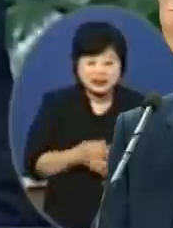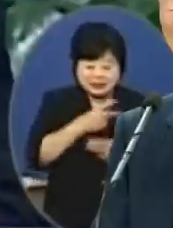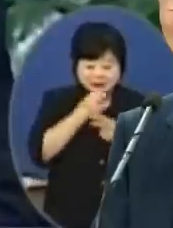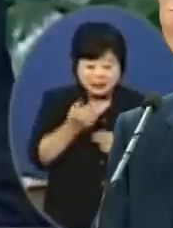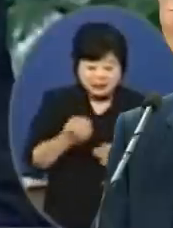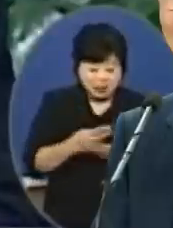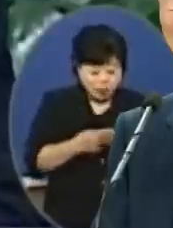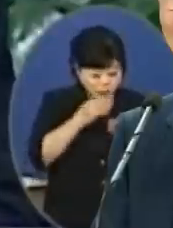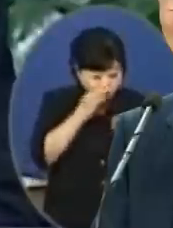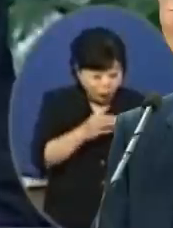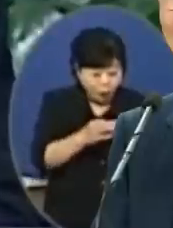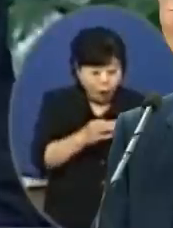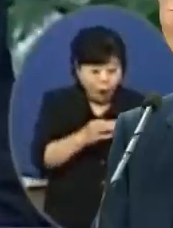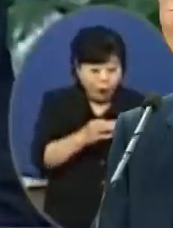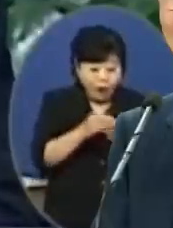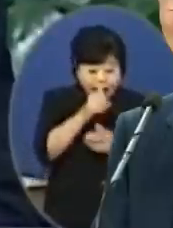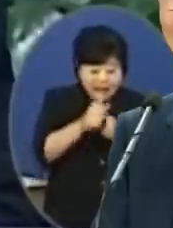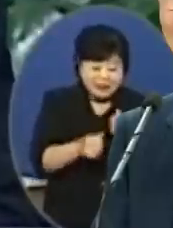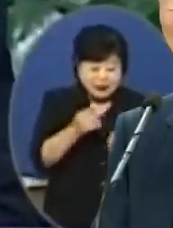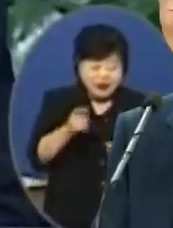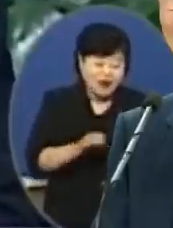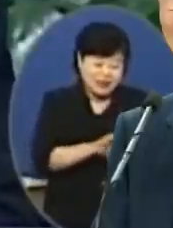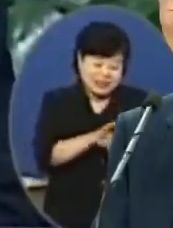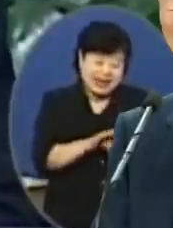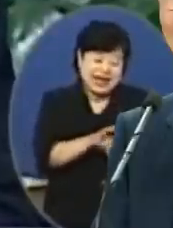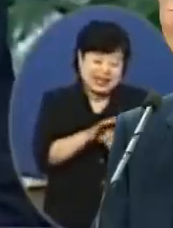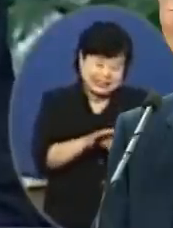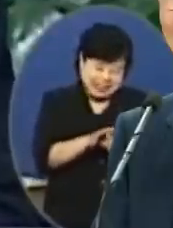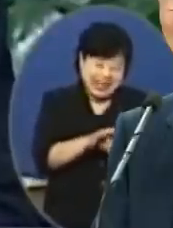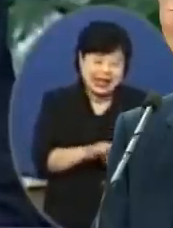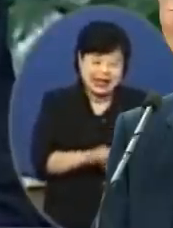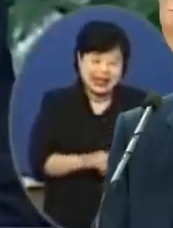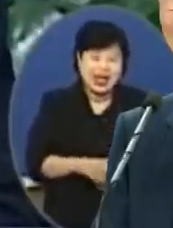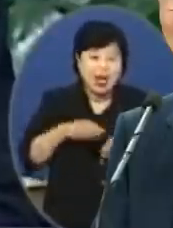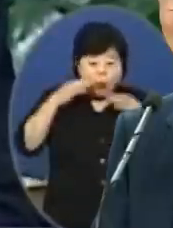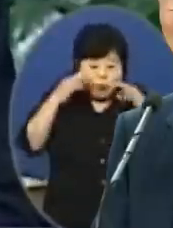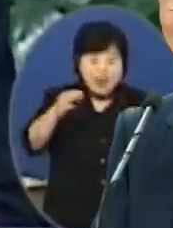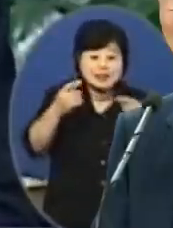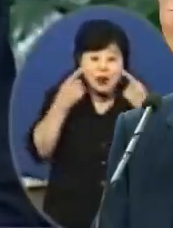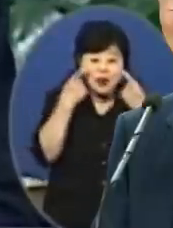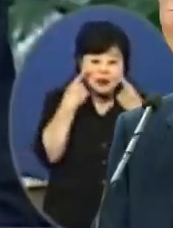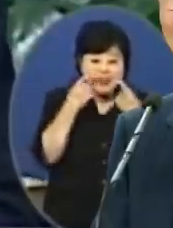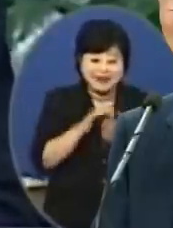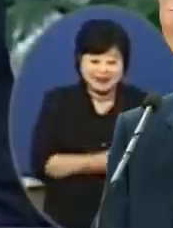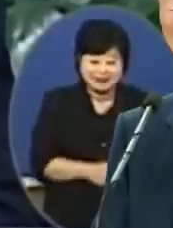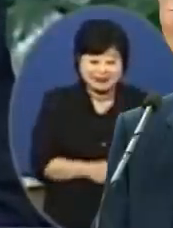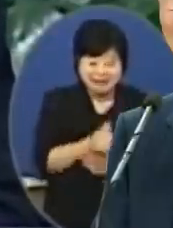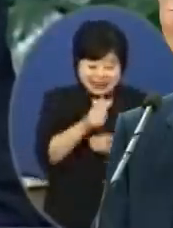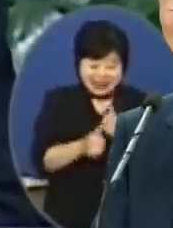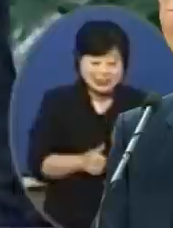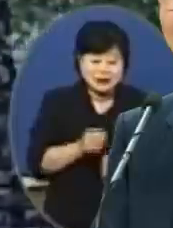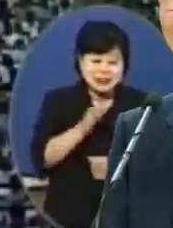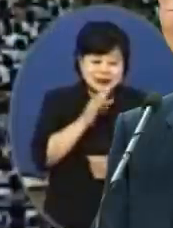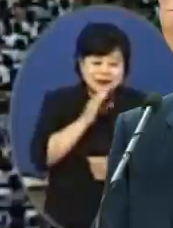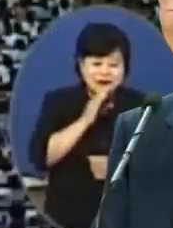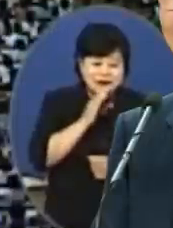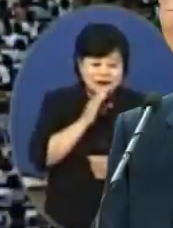전에 거울 들여다보시고 하나님이 너를 사랑하신다고 한번 외치십시오. 하나님이